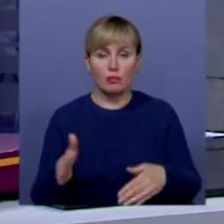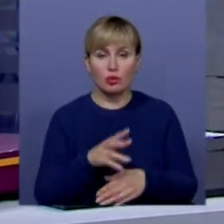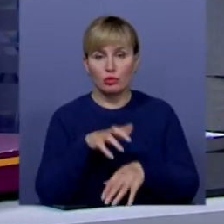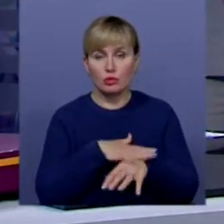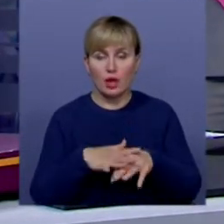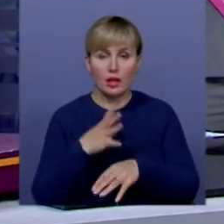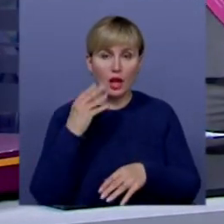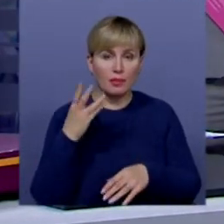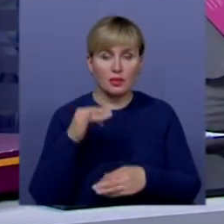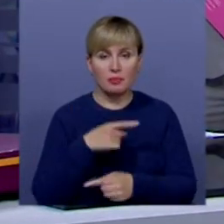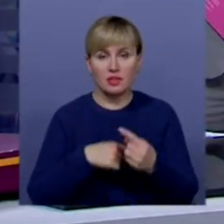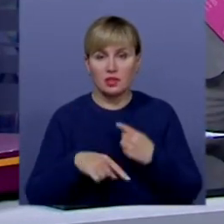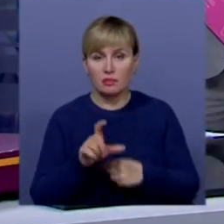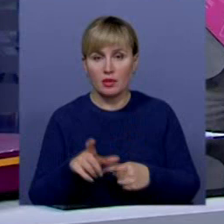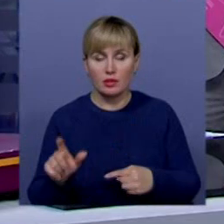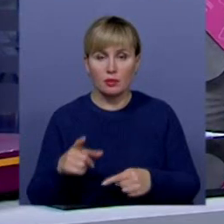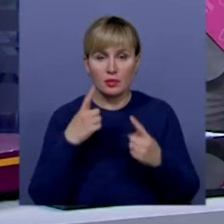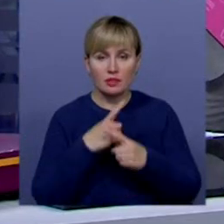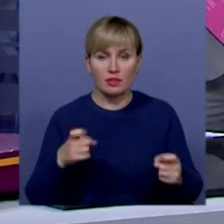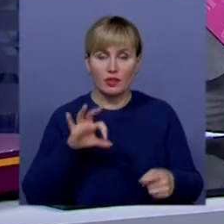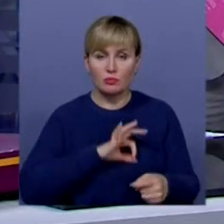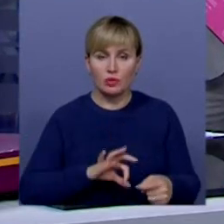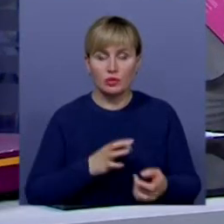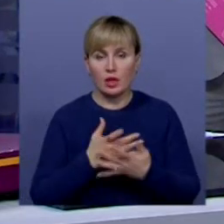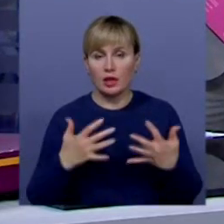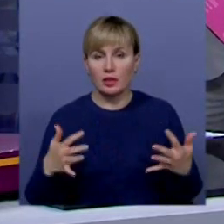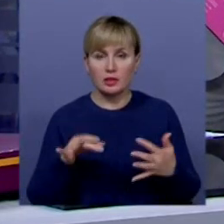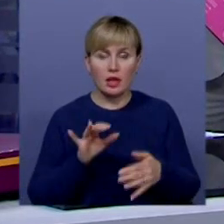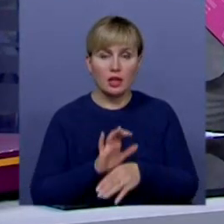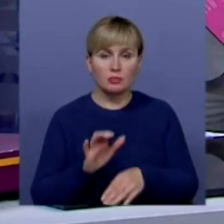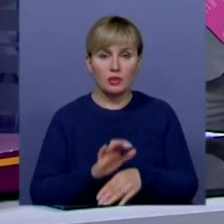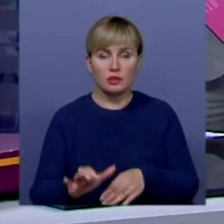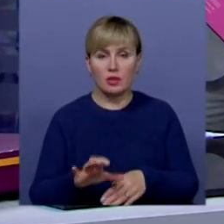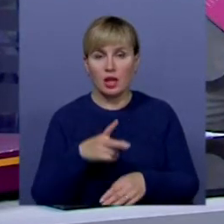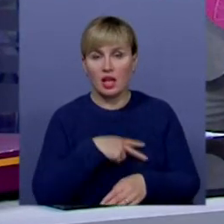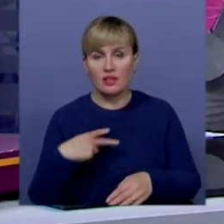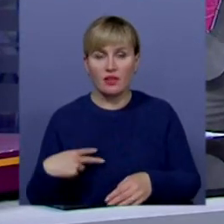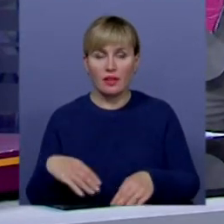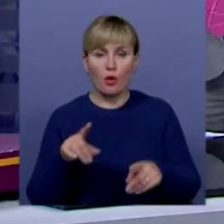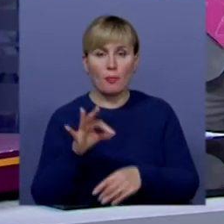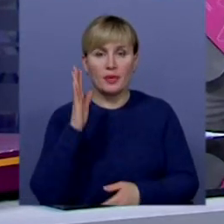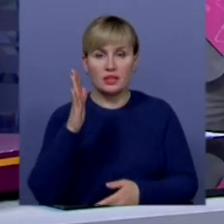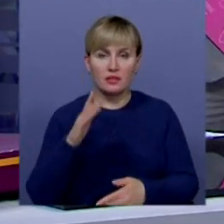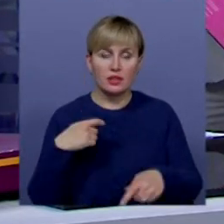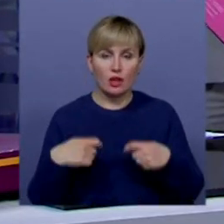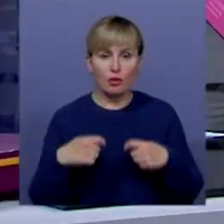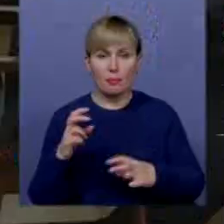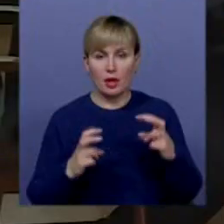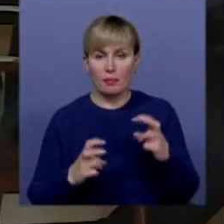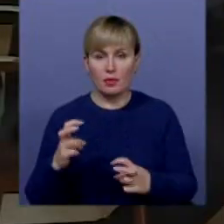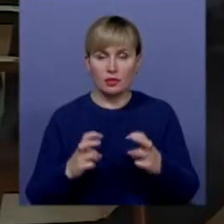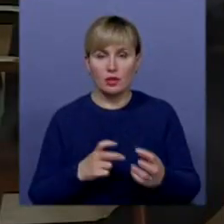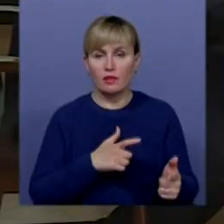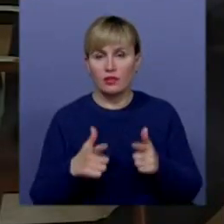странами, алматинских бизнесменов призвали воспользоваться логистическим и экспортным потенциалом Литвы. А представители торгово-промышленной палаты